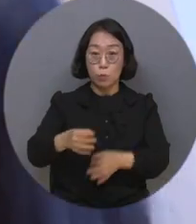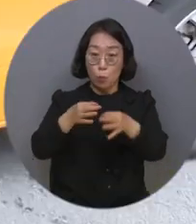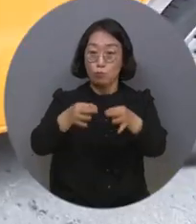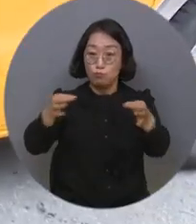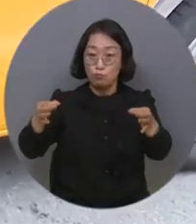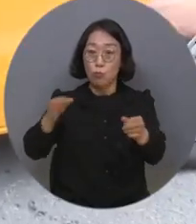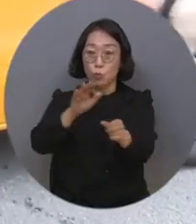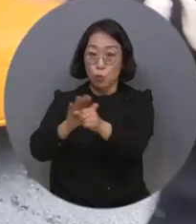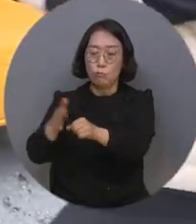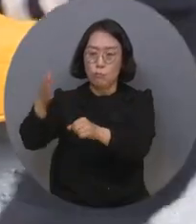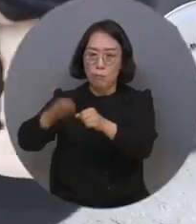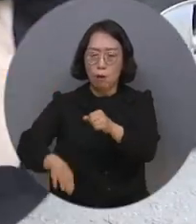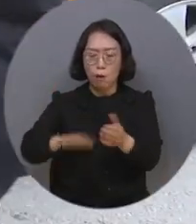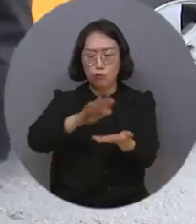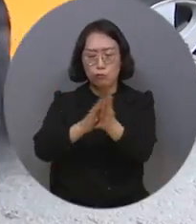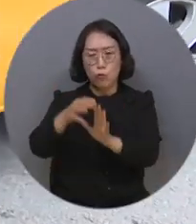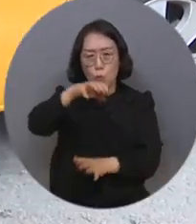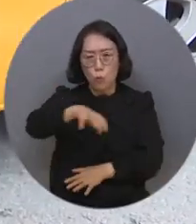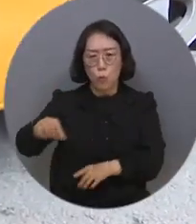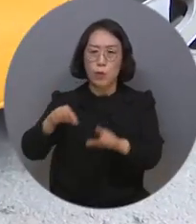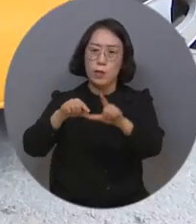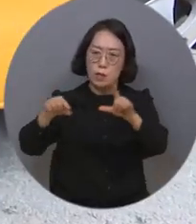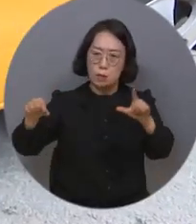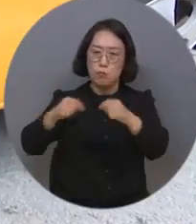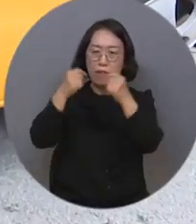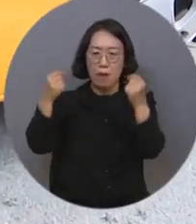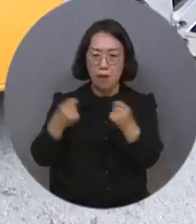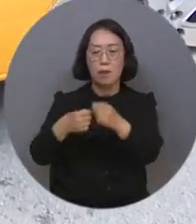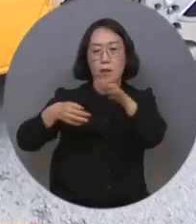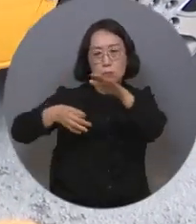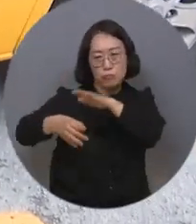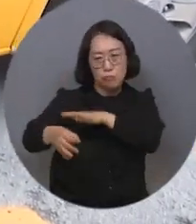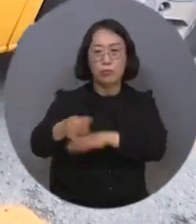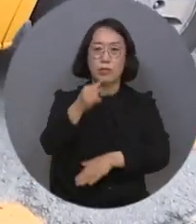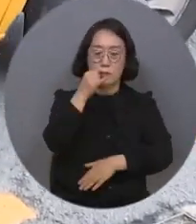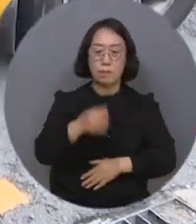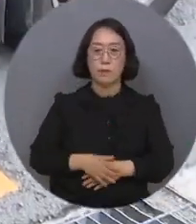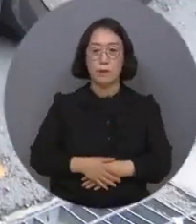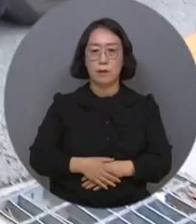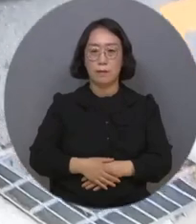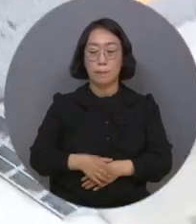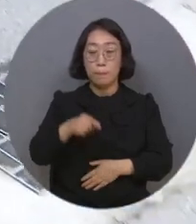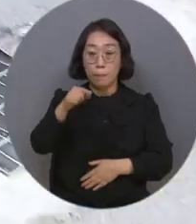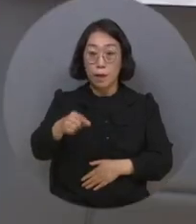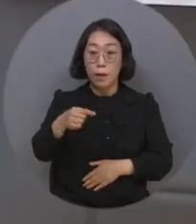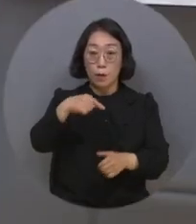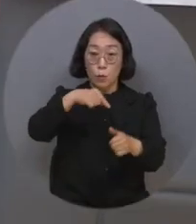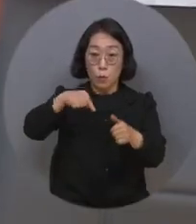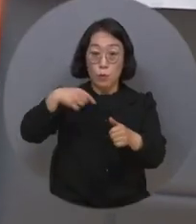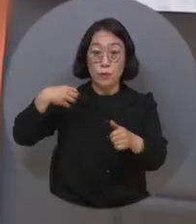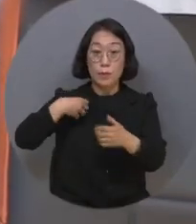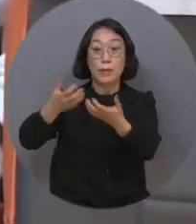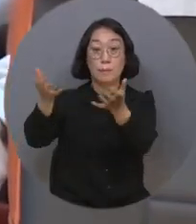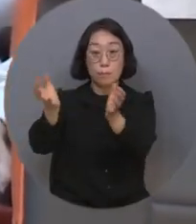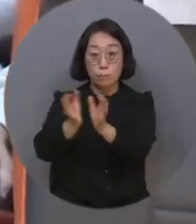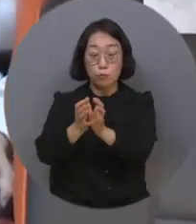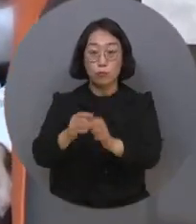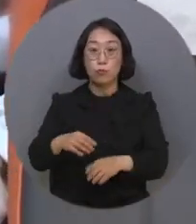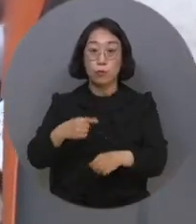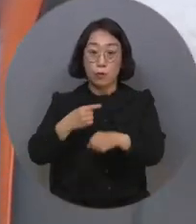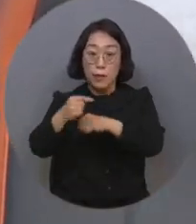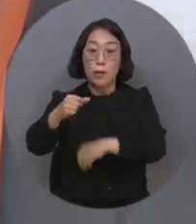지원됐지만 유치원에 따라 일부 학부모는 학비를 추가로 납부해야 했습니다. 이에 교육부는 내년 만 5세를